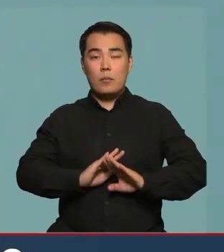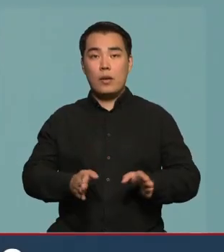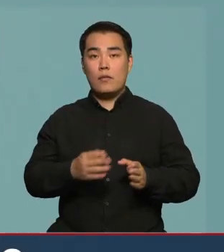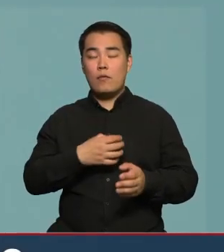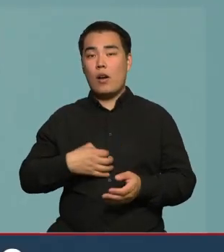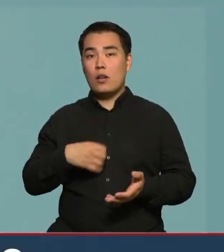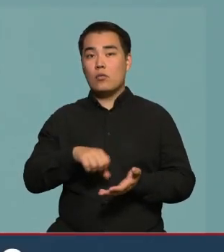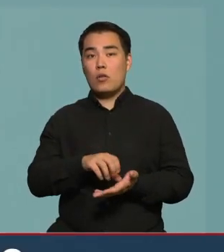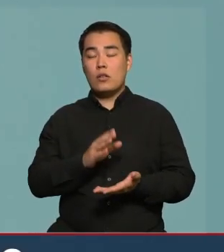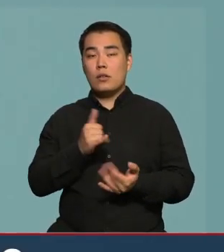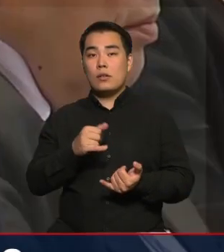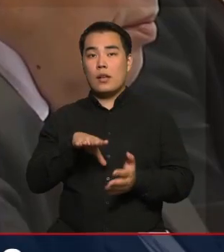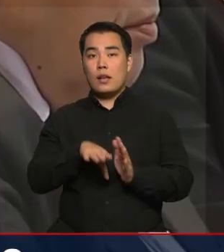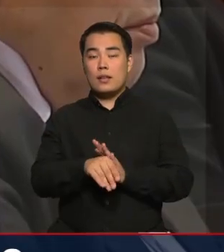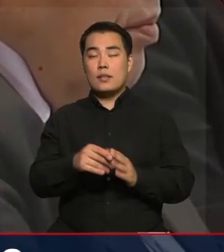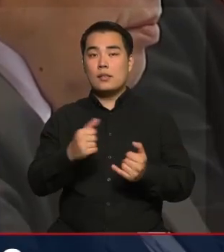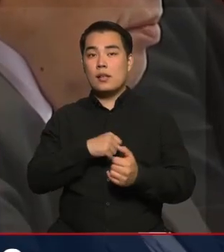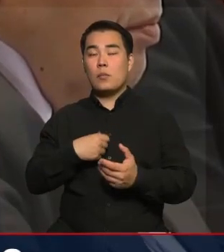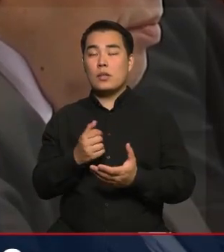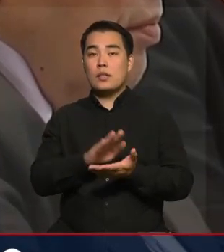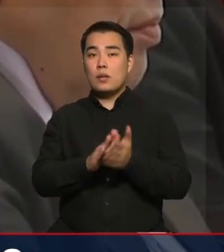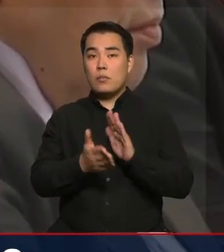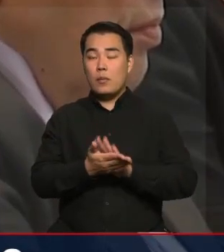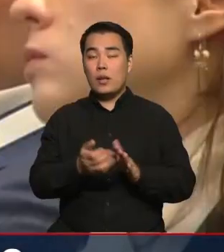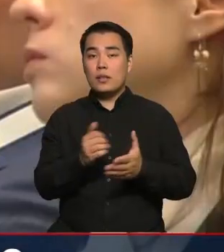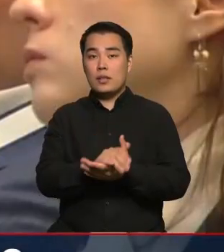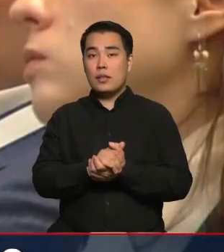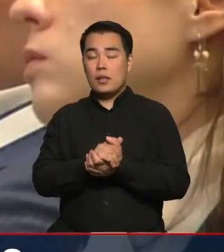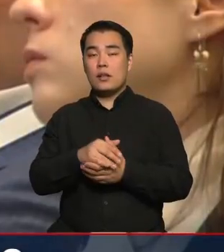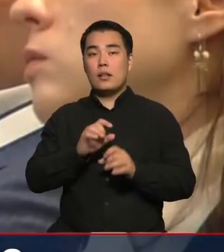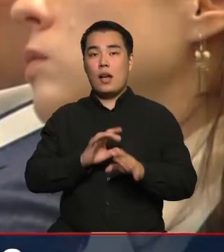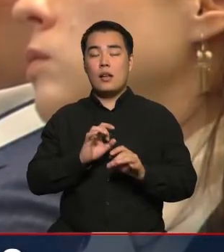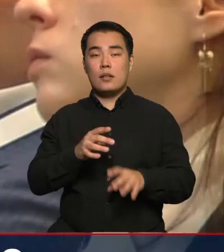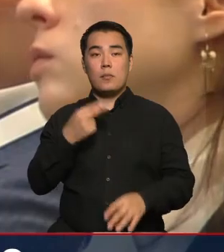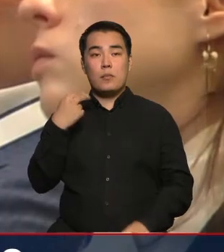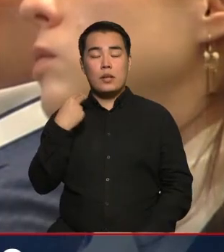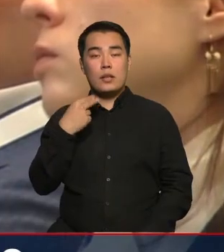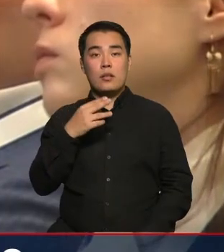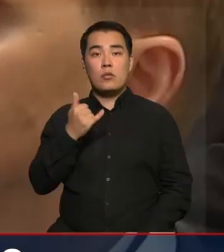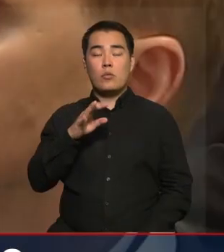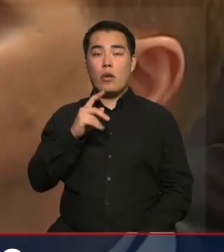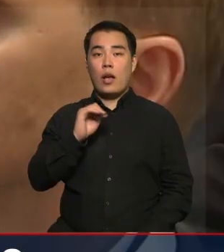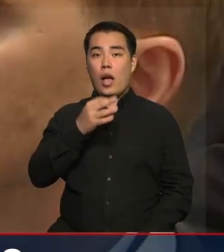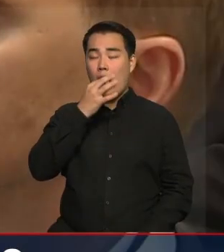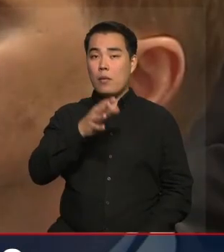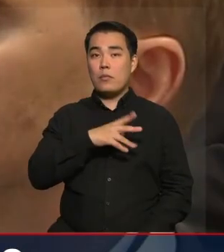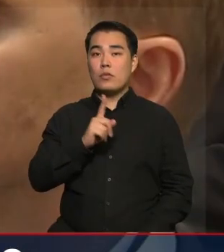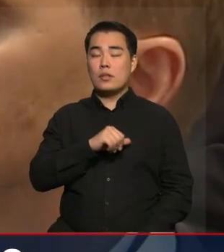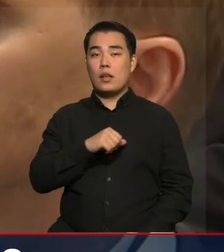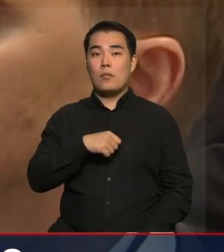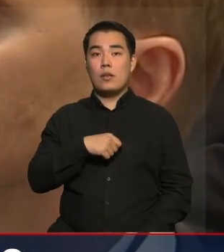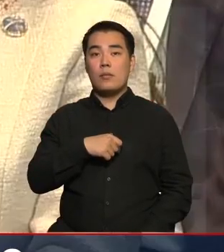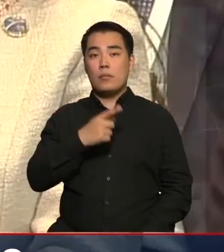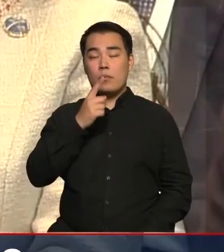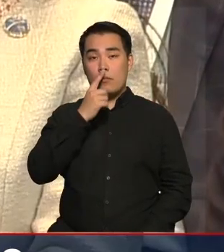важнейшую роль играет дипломатия - подчеркнул президент Касам жумар Тукаев рассказал присутствующим о проводимых в Казахстане